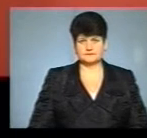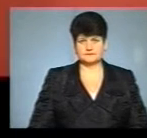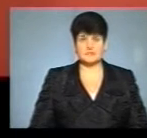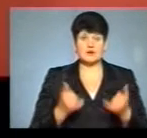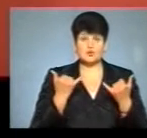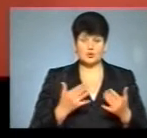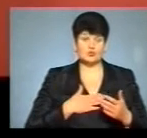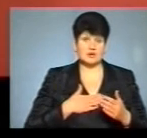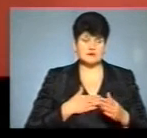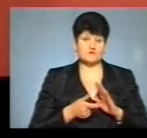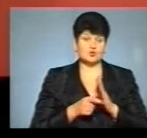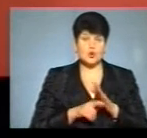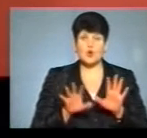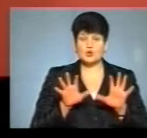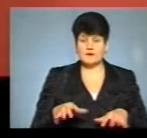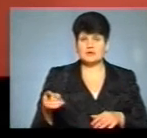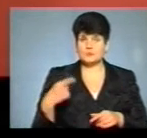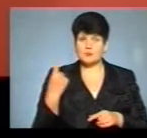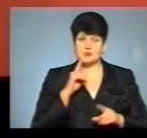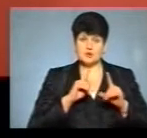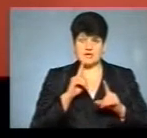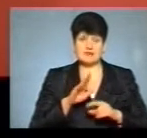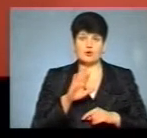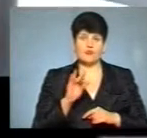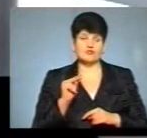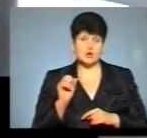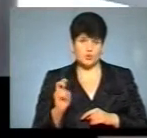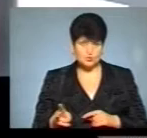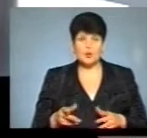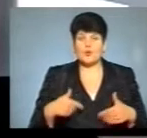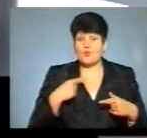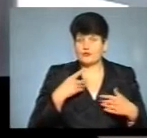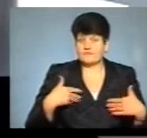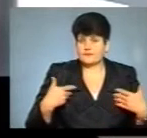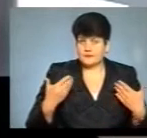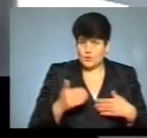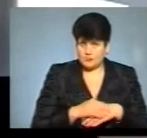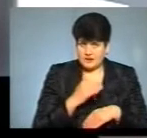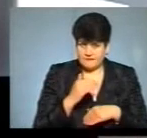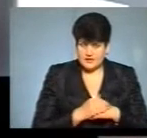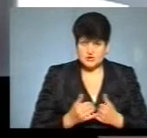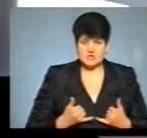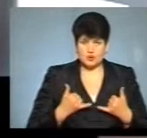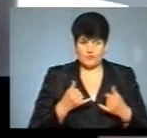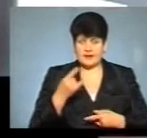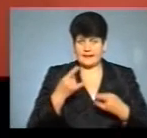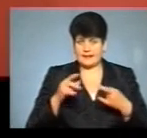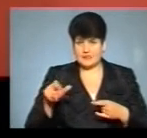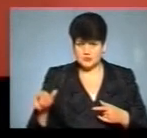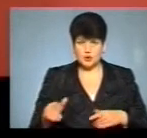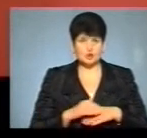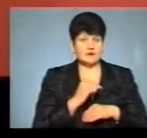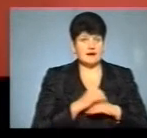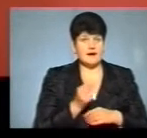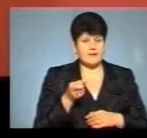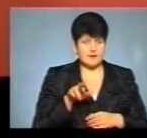Сьогодні у нашій студії голова Тернопільської обласної ради Віктор Овчарук. Кажу вам доброго вечора. Доброго вечора, шановні телеглядачі. Доброго вечора, Аня. Ну,